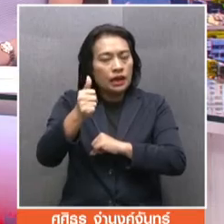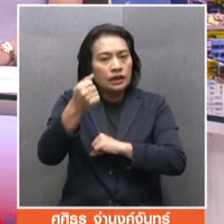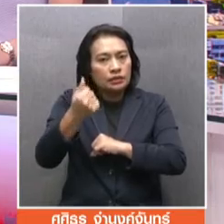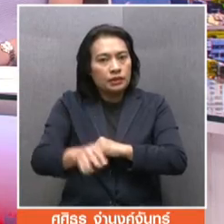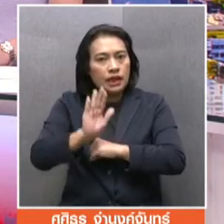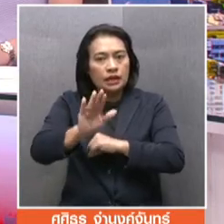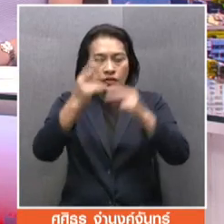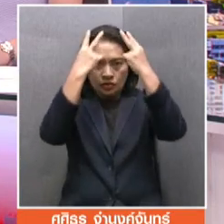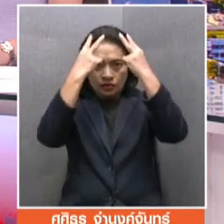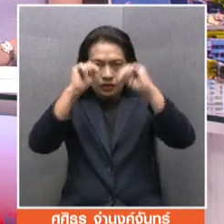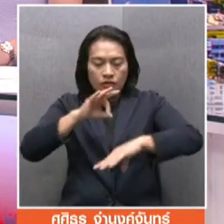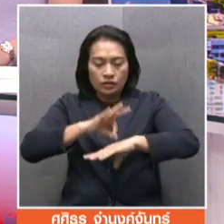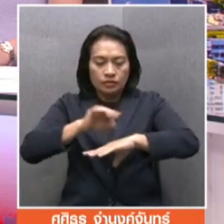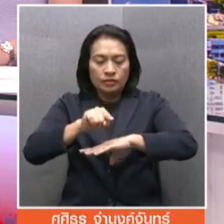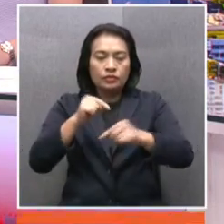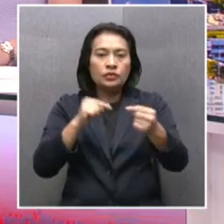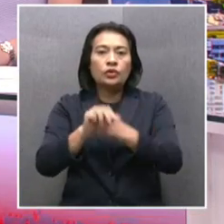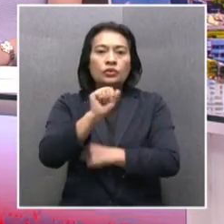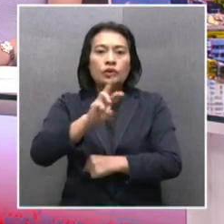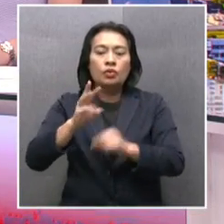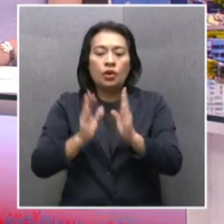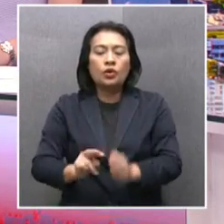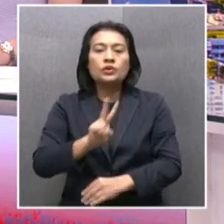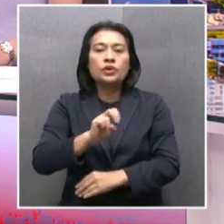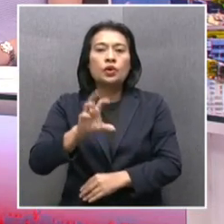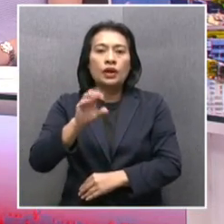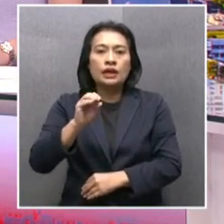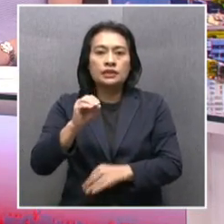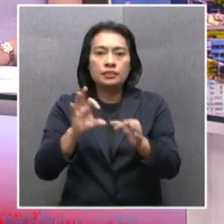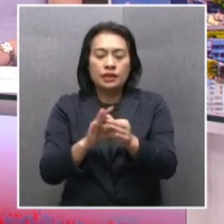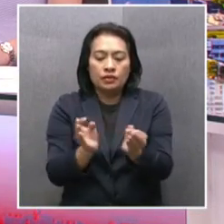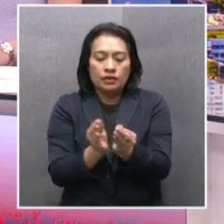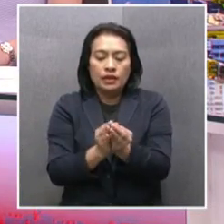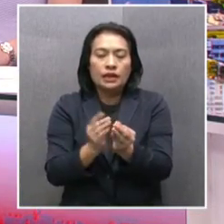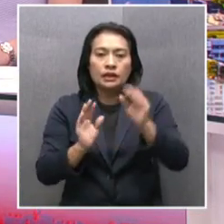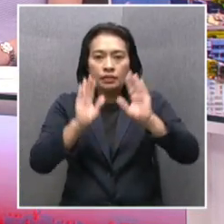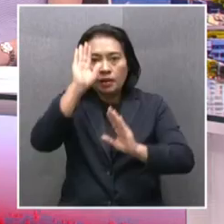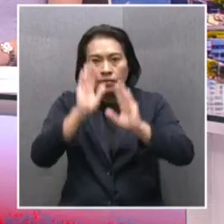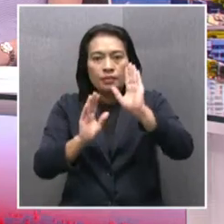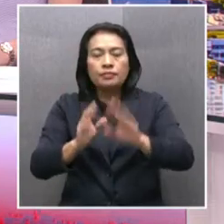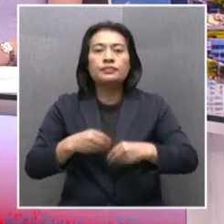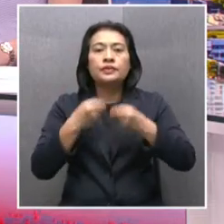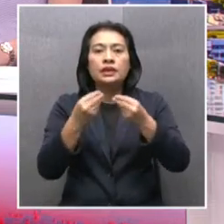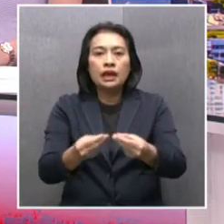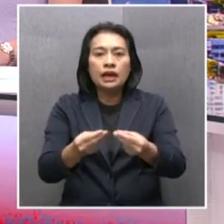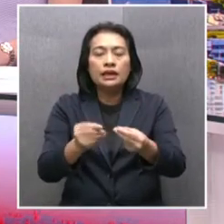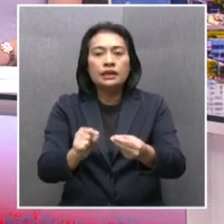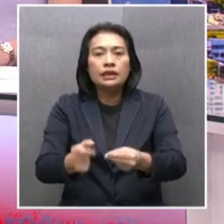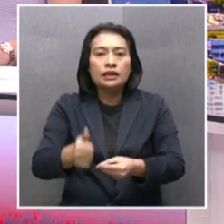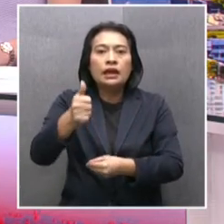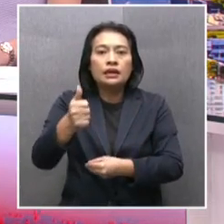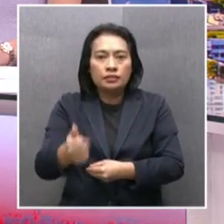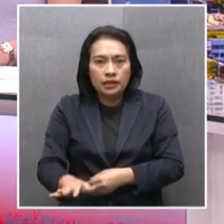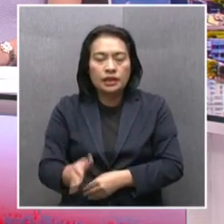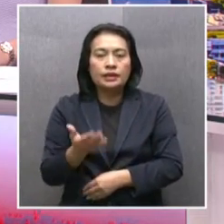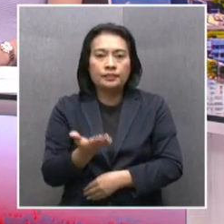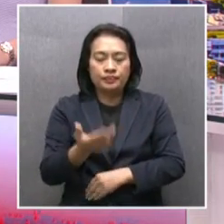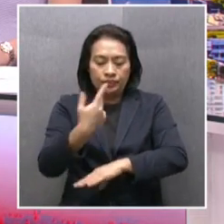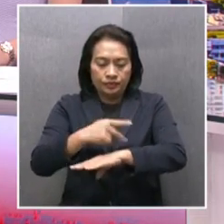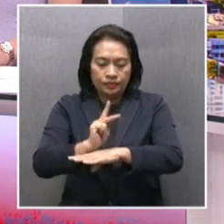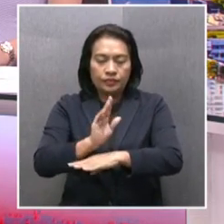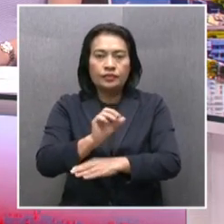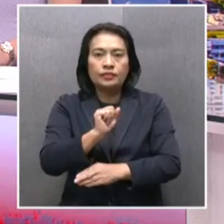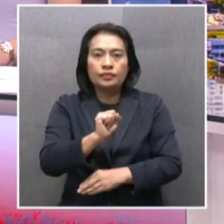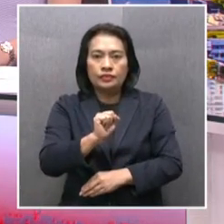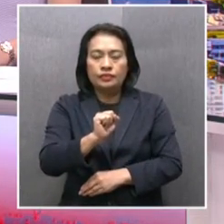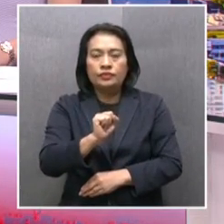ว่าก็ต้องมีเสียงของสว.อีก250เสียงที่จะโหวตด้วย จะได้รับการโหวตไหม ล่าสุดนี้เนี่ยท่านประธานวุฒิสภานะครับก็